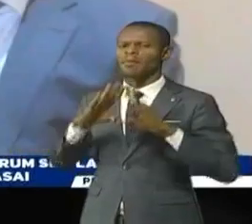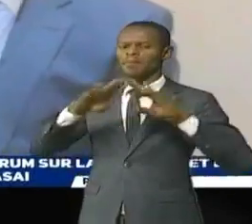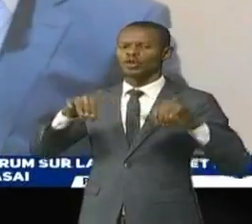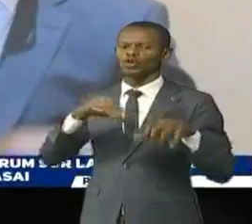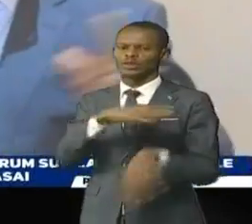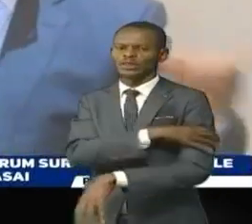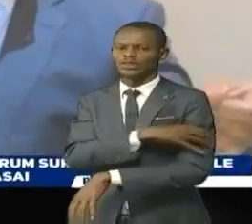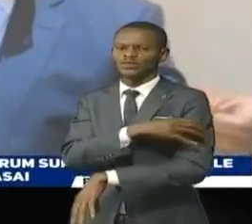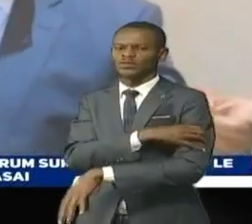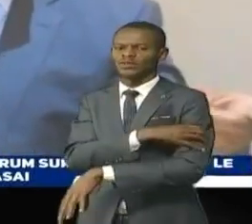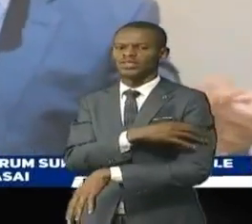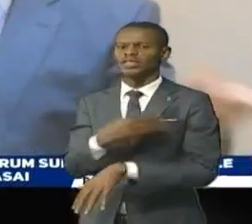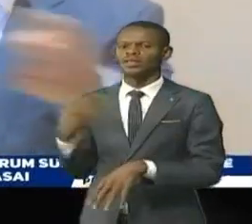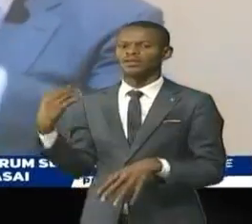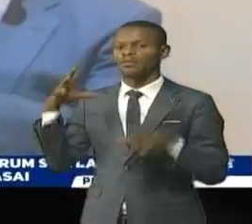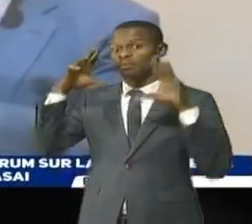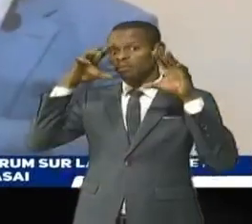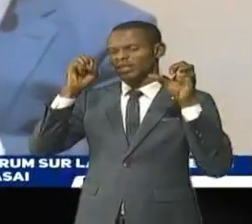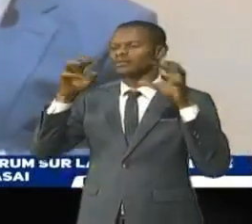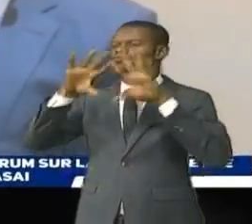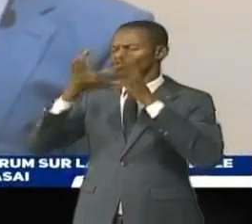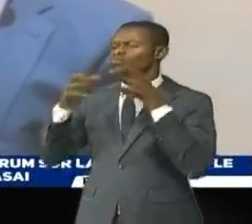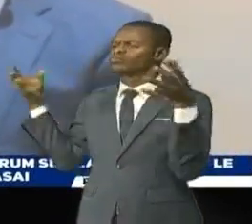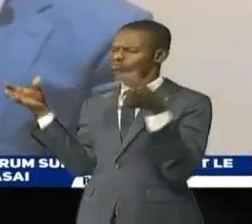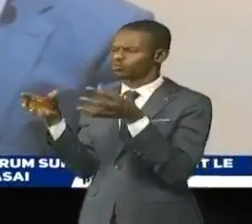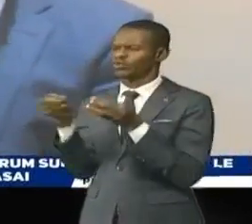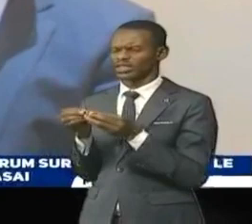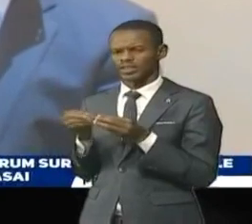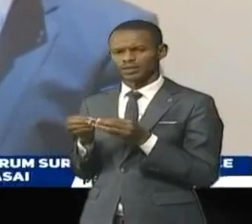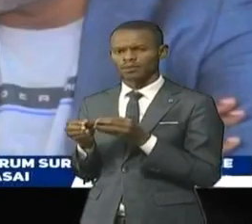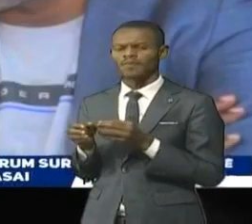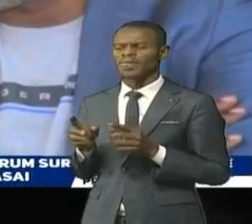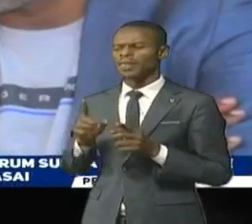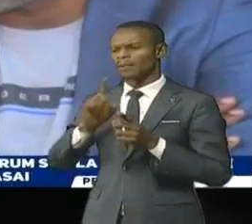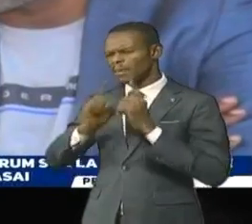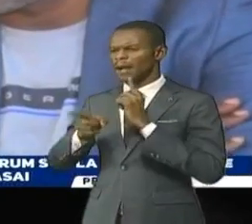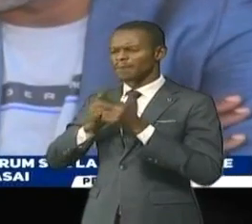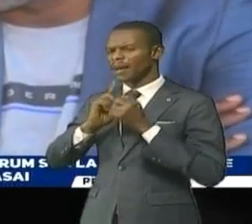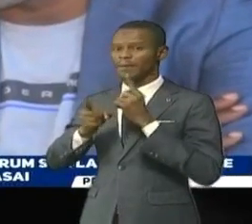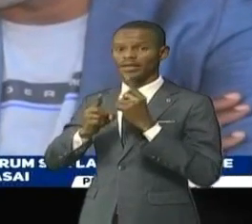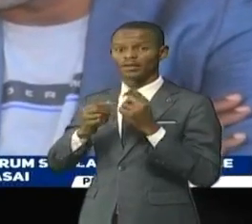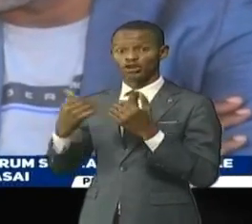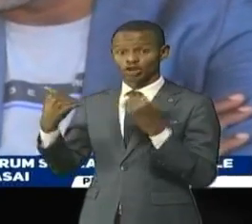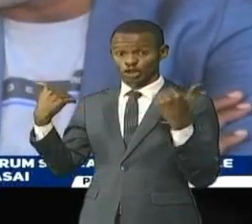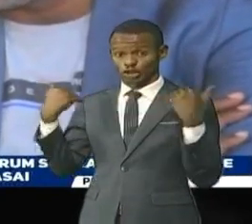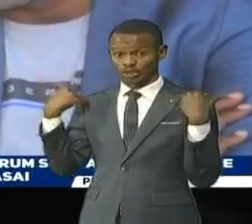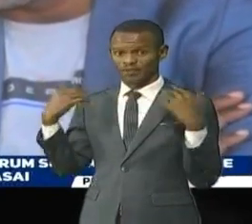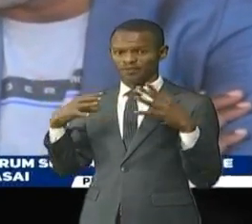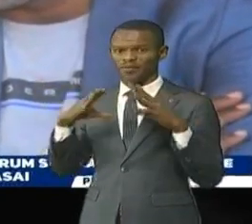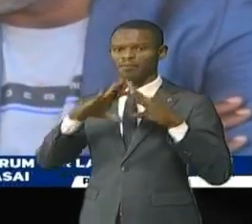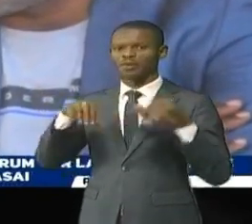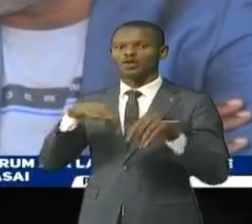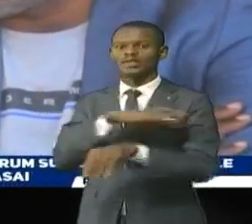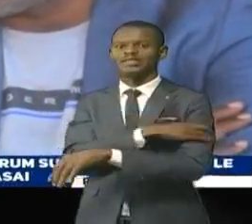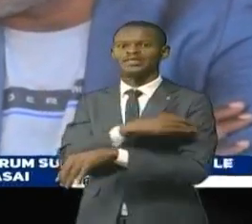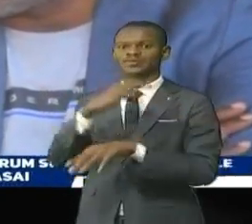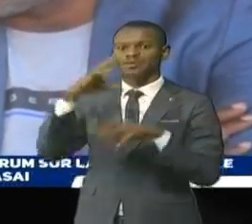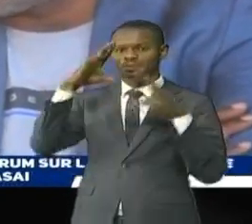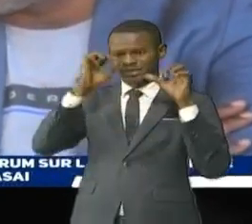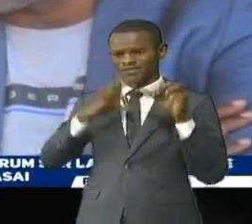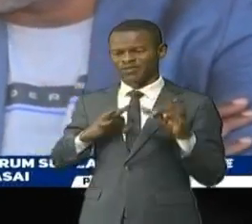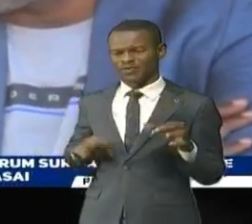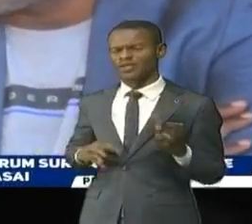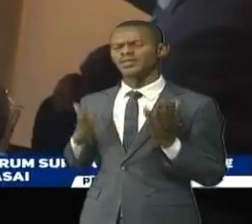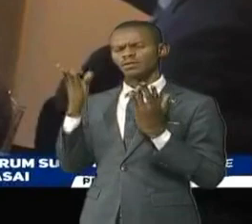de cette matinée d'échange, a précisé le docteur Bruno Miteyo, chef de la maison civile du chef de l'État Félix-Antoine Tshisekedi Tshilombo,